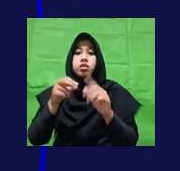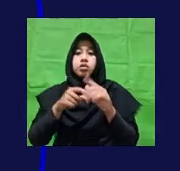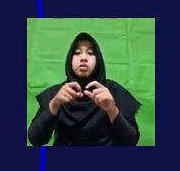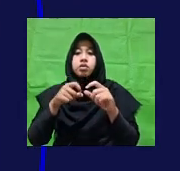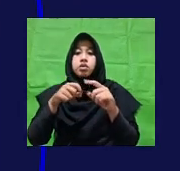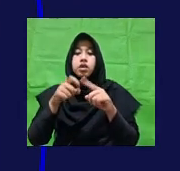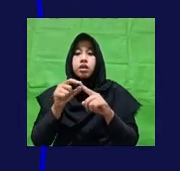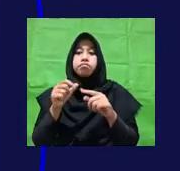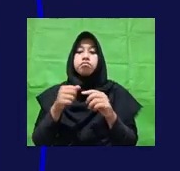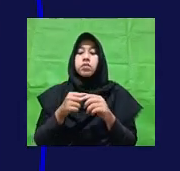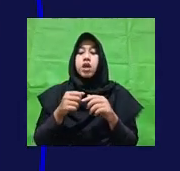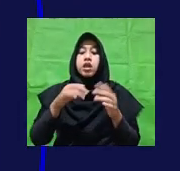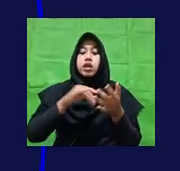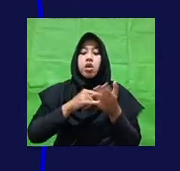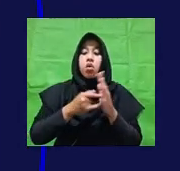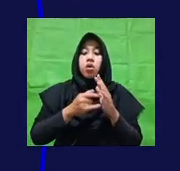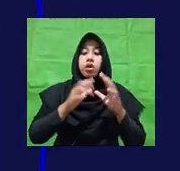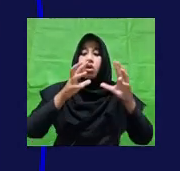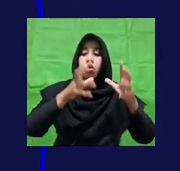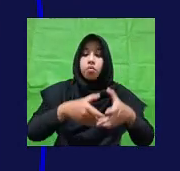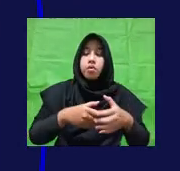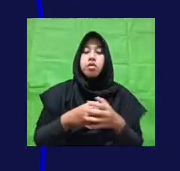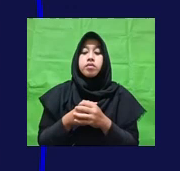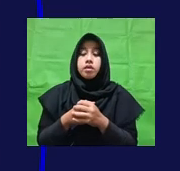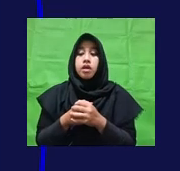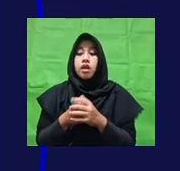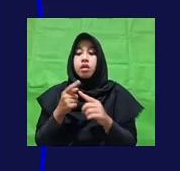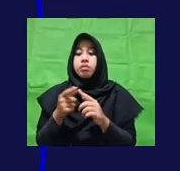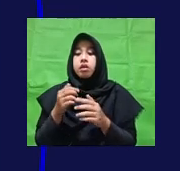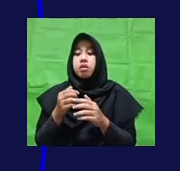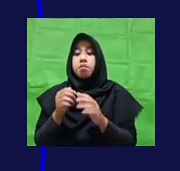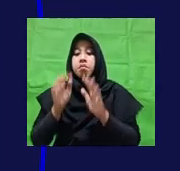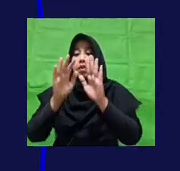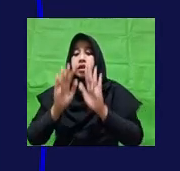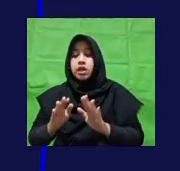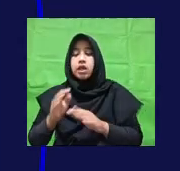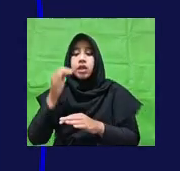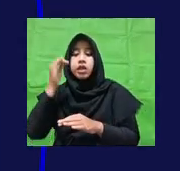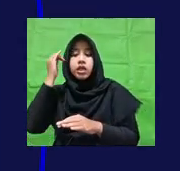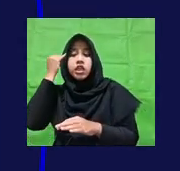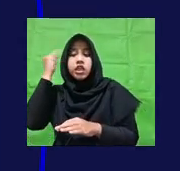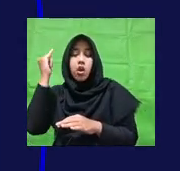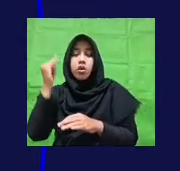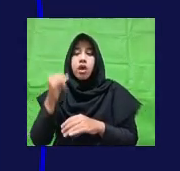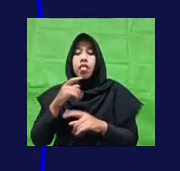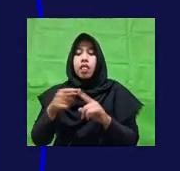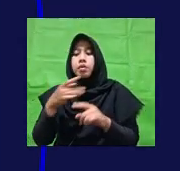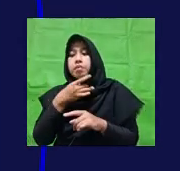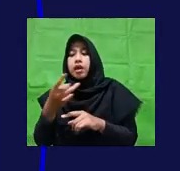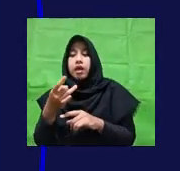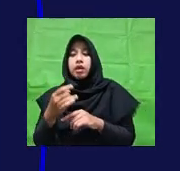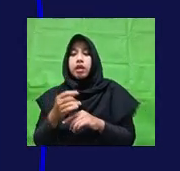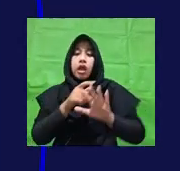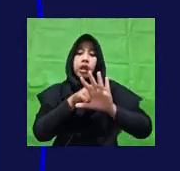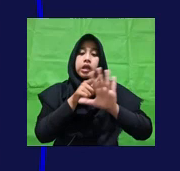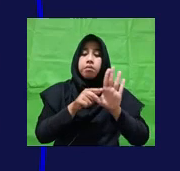apa keuangan, kemudian media dan ideologi. Tapi sebenarnya yang menarik dari 5 dimensi ini ada satu dimensi yang terkait